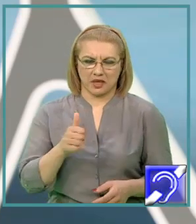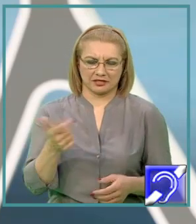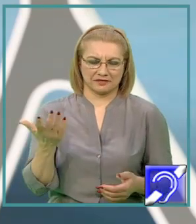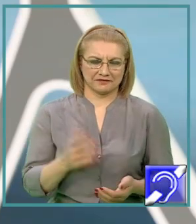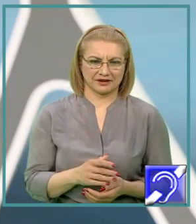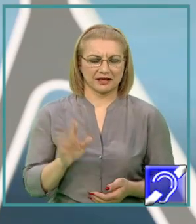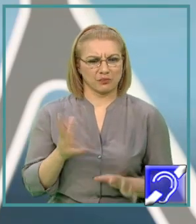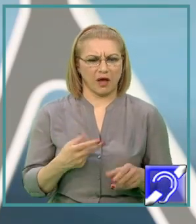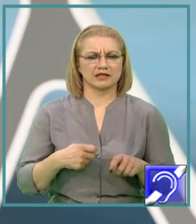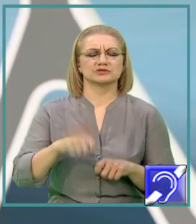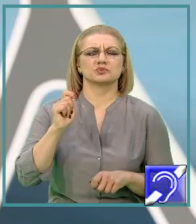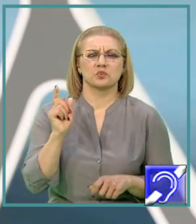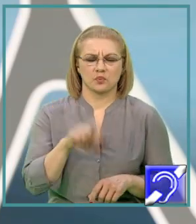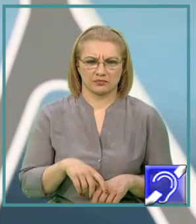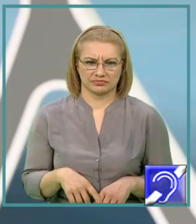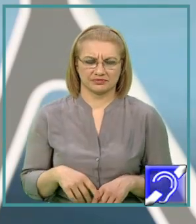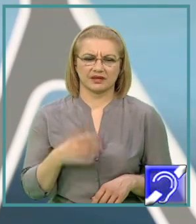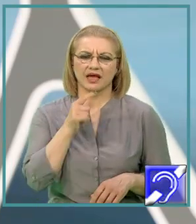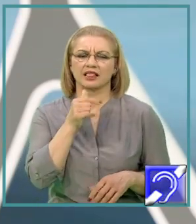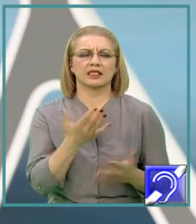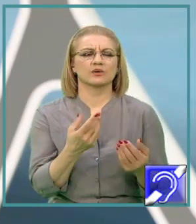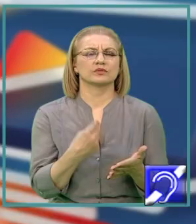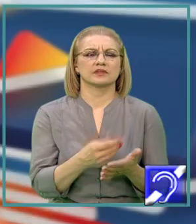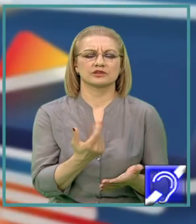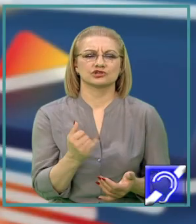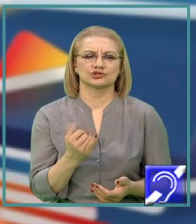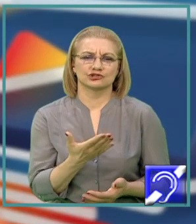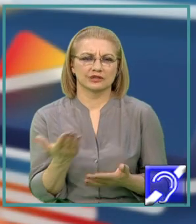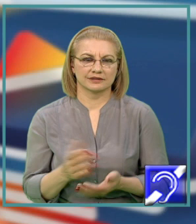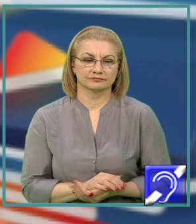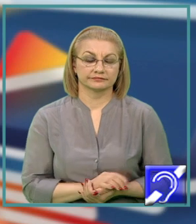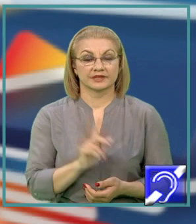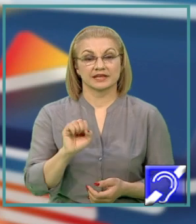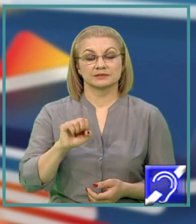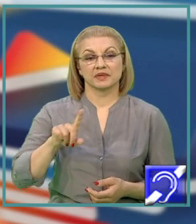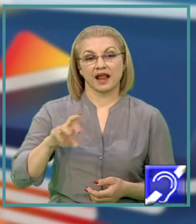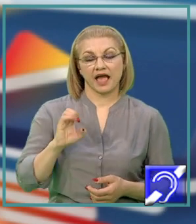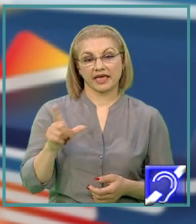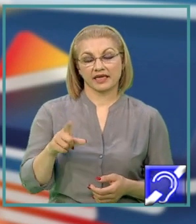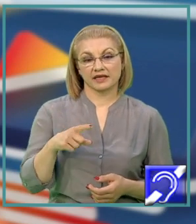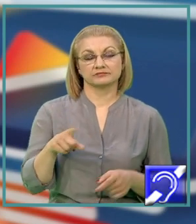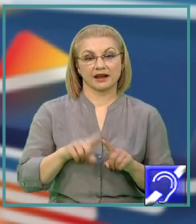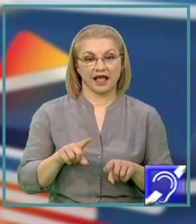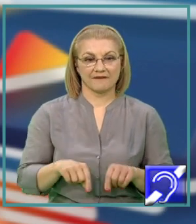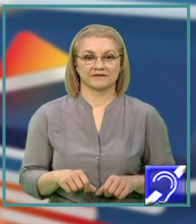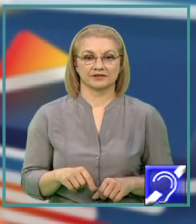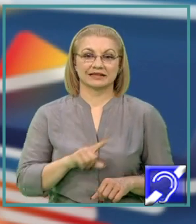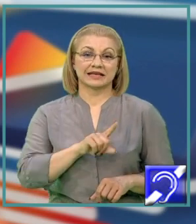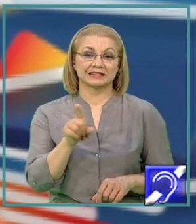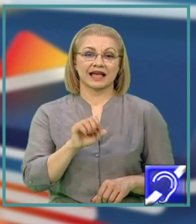E chiar foarte scumpă. De la cine ai luat-o? Spirache, același joc. De